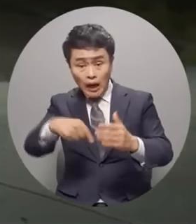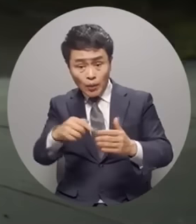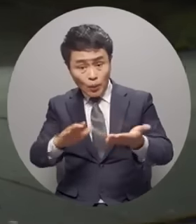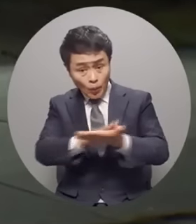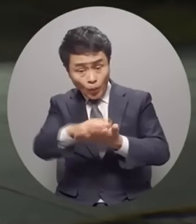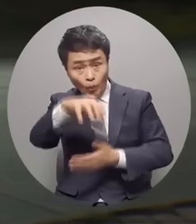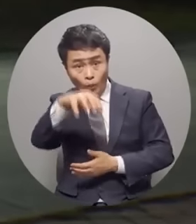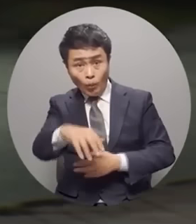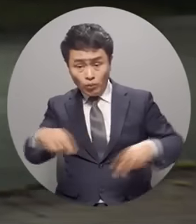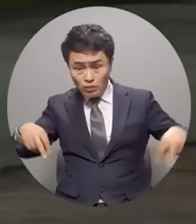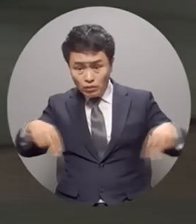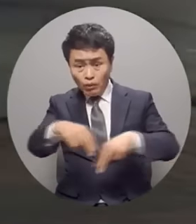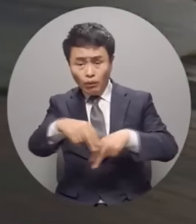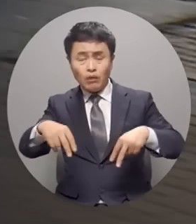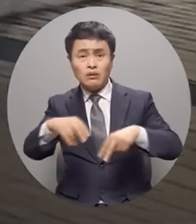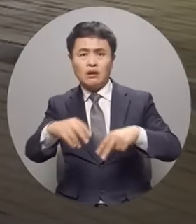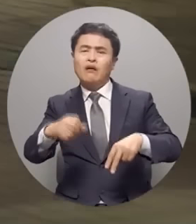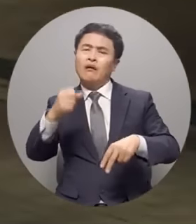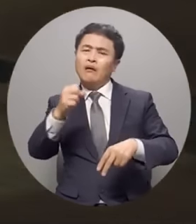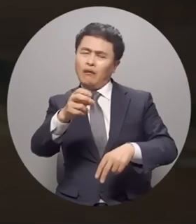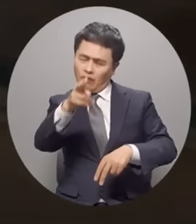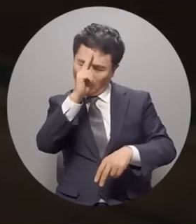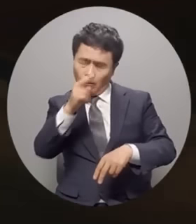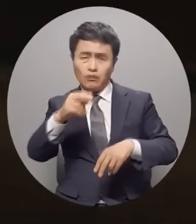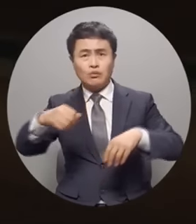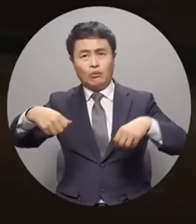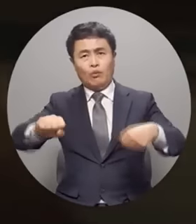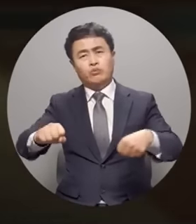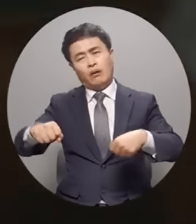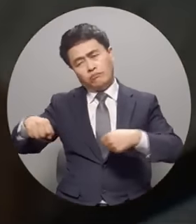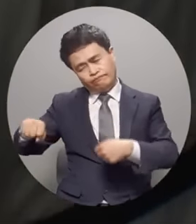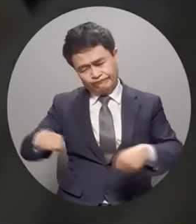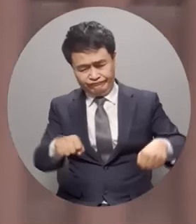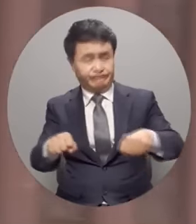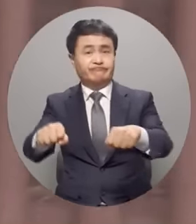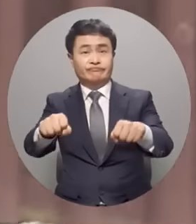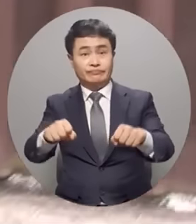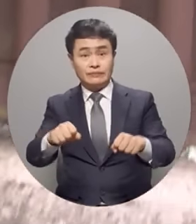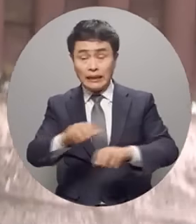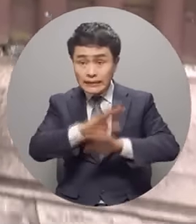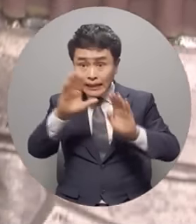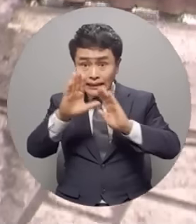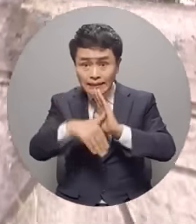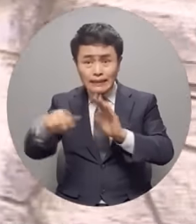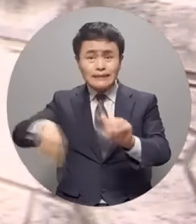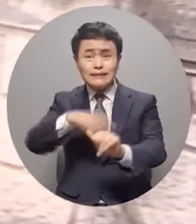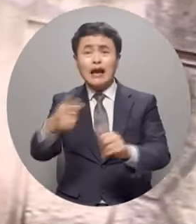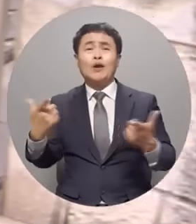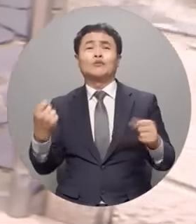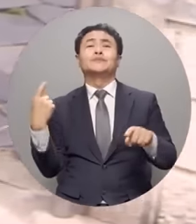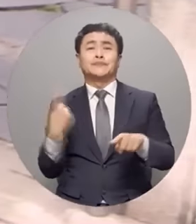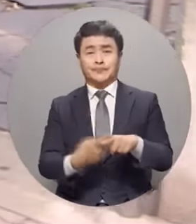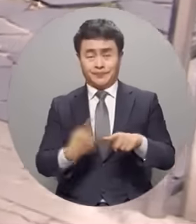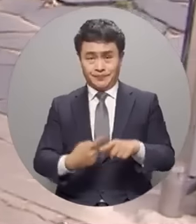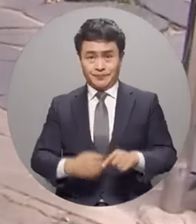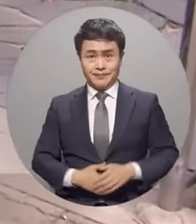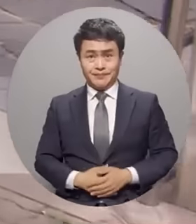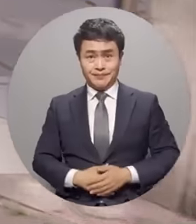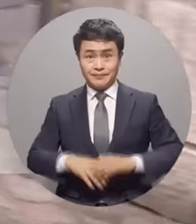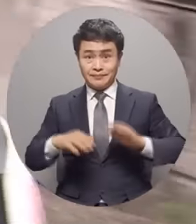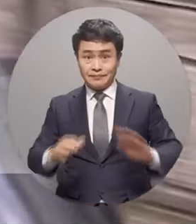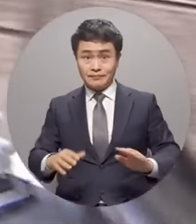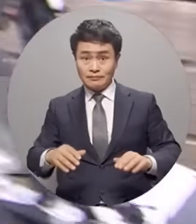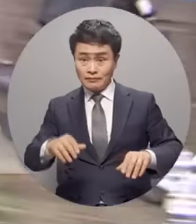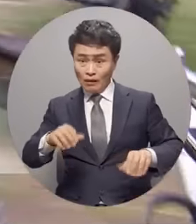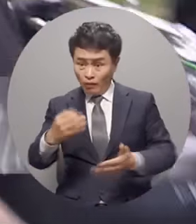시민들 사이 역시 오토바이들이 가로질러 내달립니다. 한낮에도 상황은 다르지 않습니다.